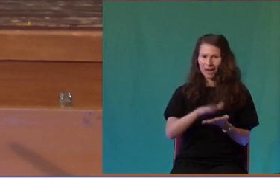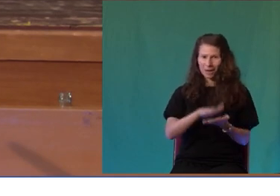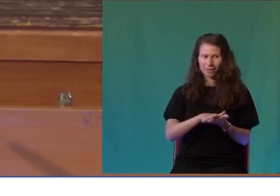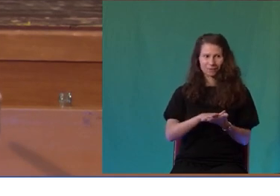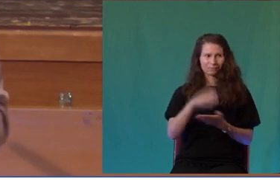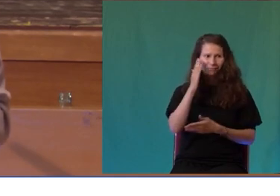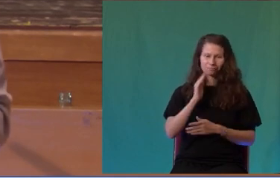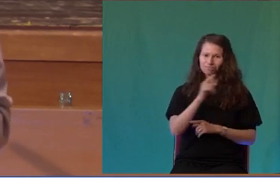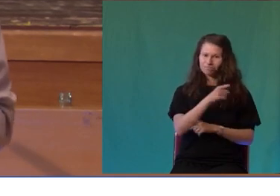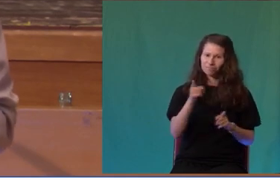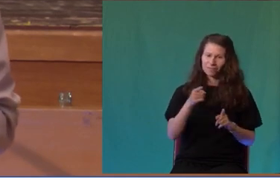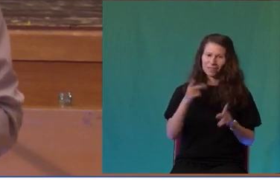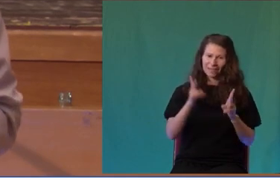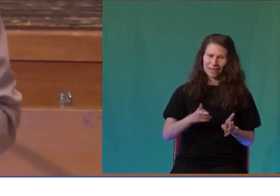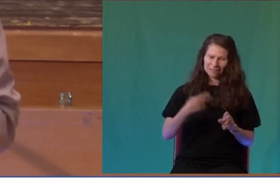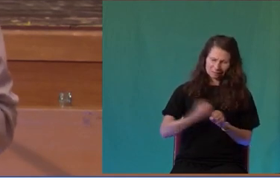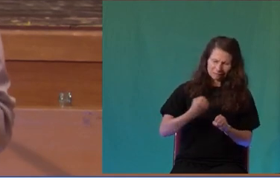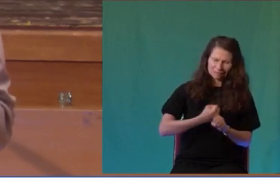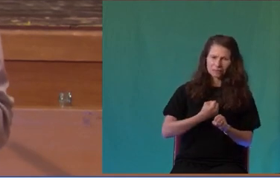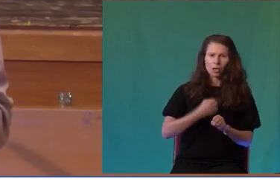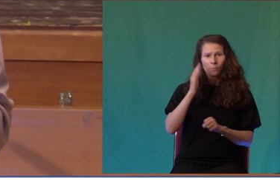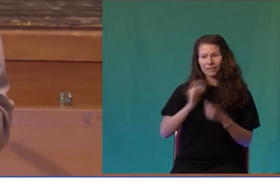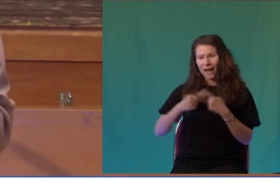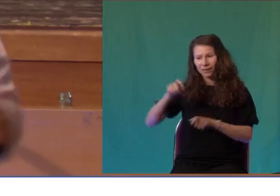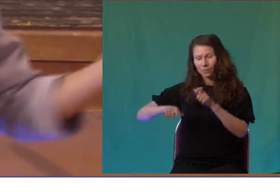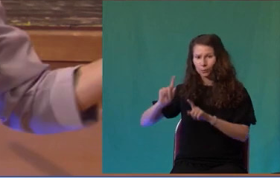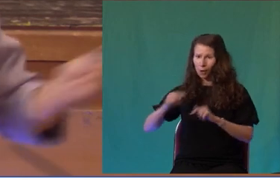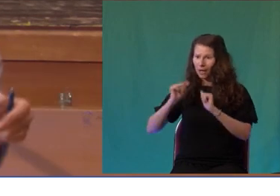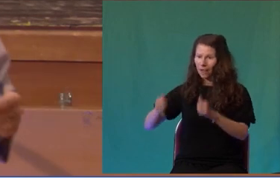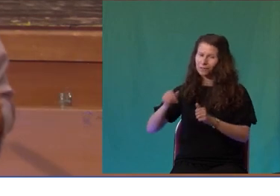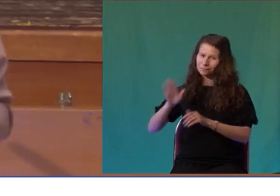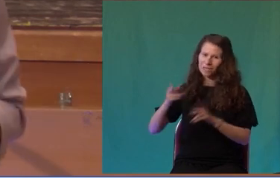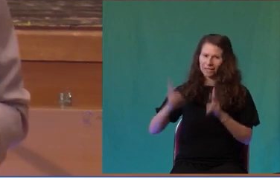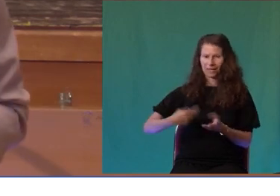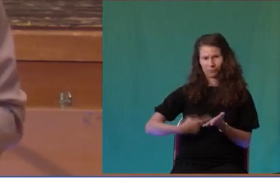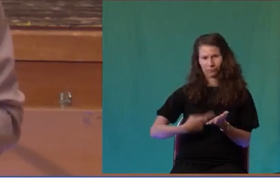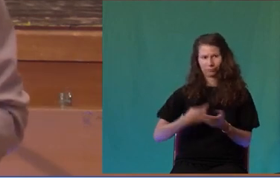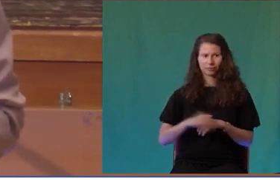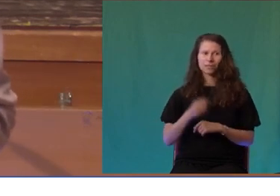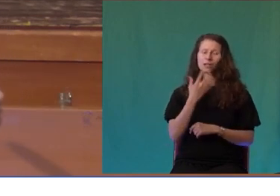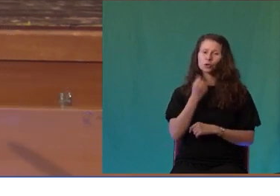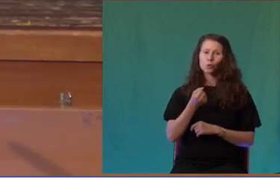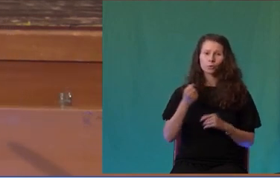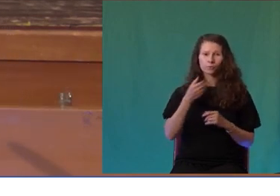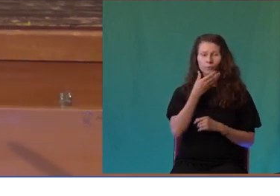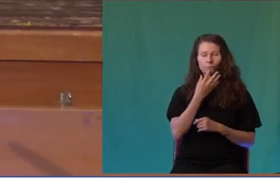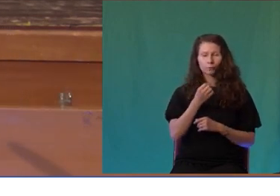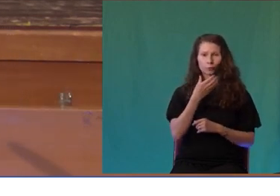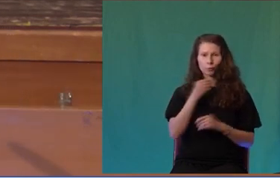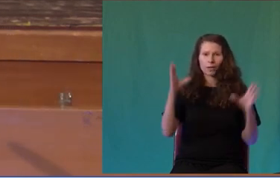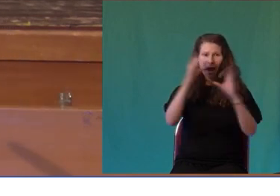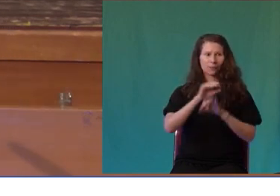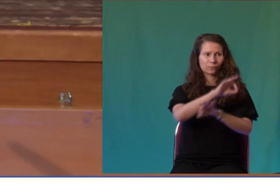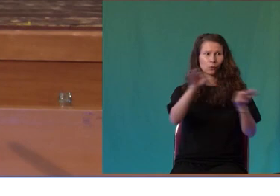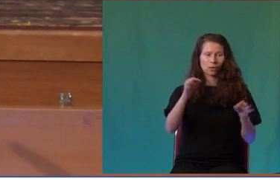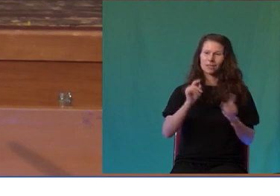für ihre Rechte ein und helfen Sie anderen dabei das zu tun ich wünsche Ihnen einen ganz schönen Abend vielleicht bei der fette Musik